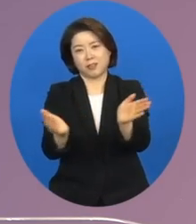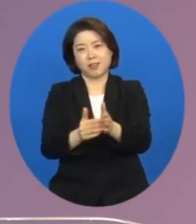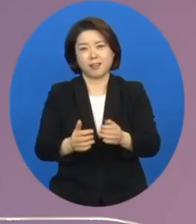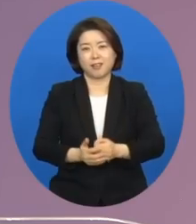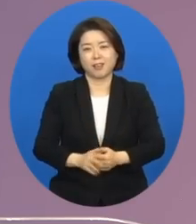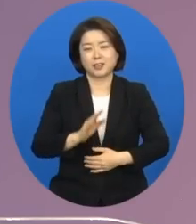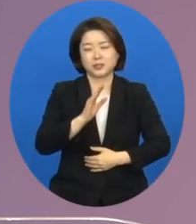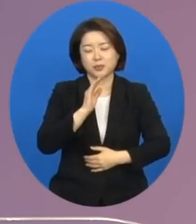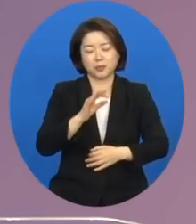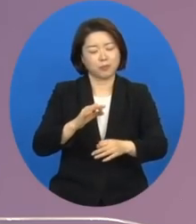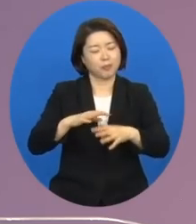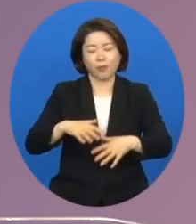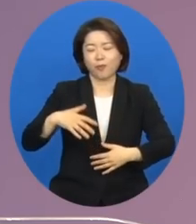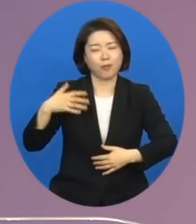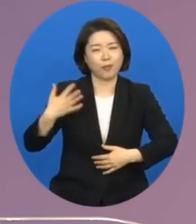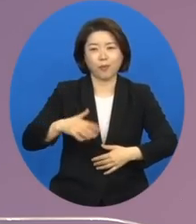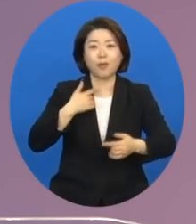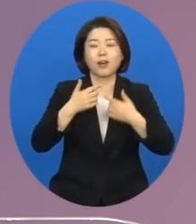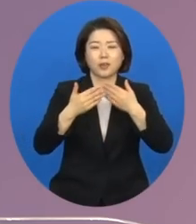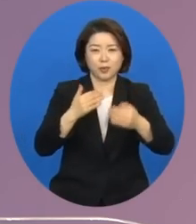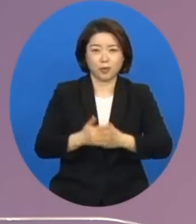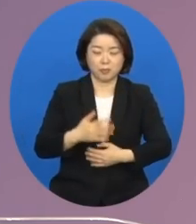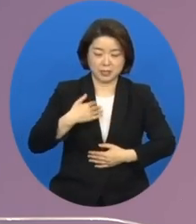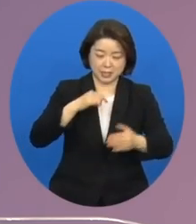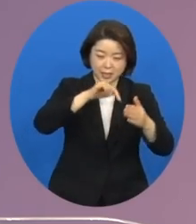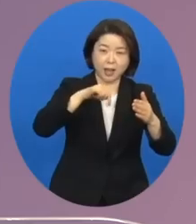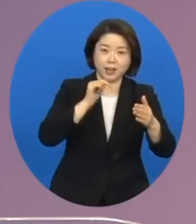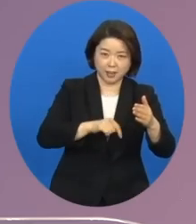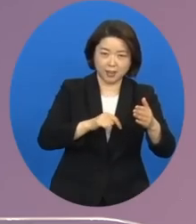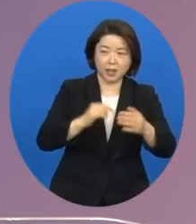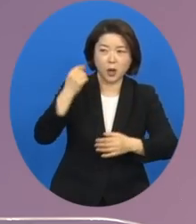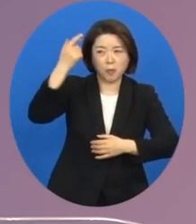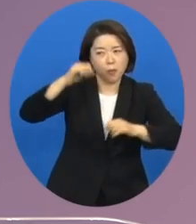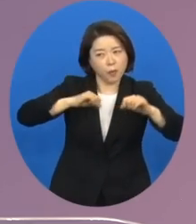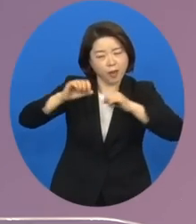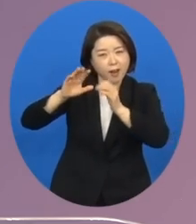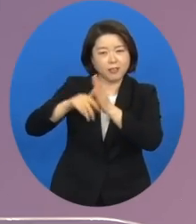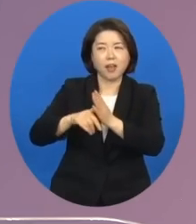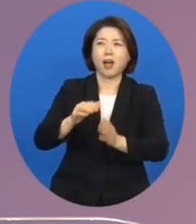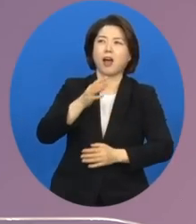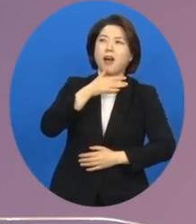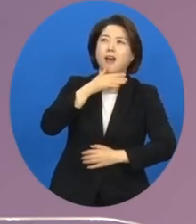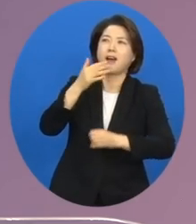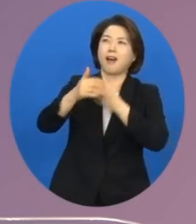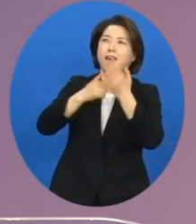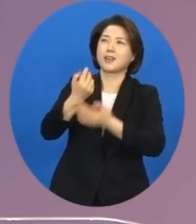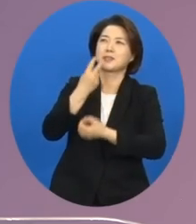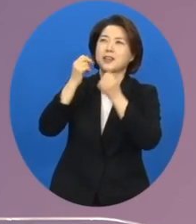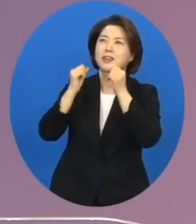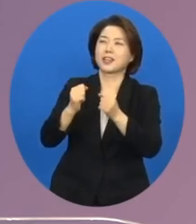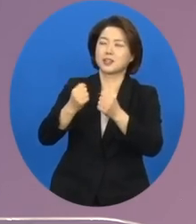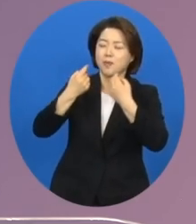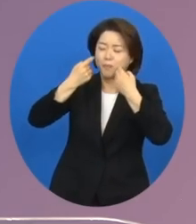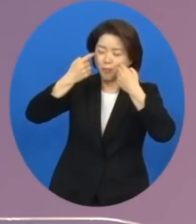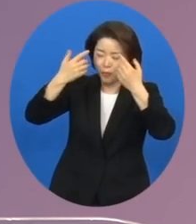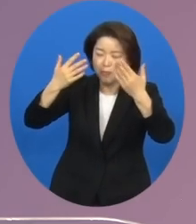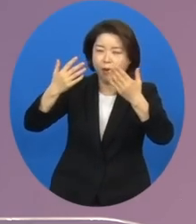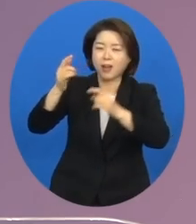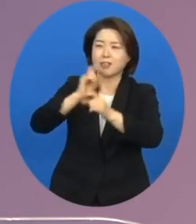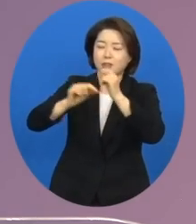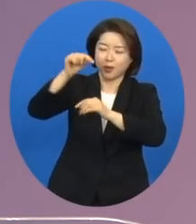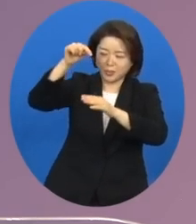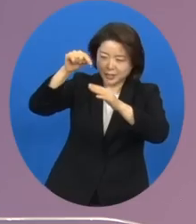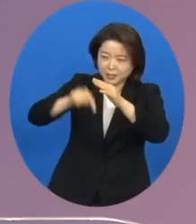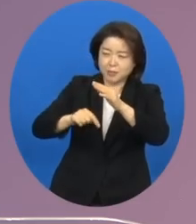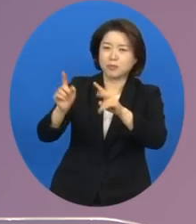정말 놀라운 경험이기도 했고 제 아내의 목회하면서 하나님이 살아 계시다는 것에 대한 너무나 분명한 더